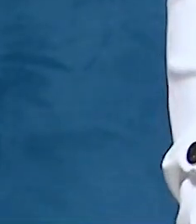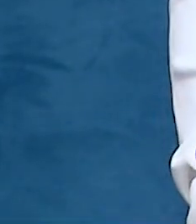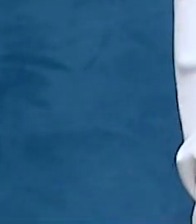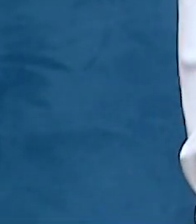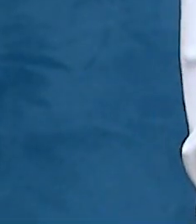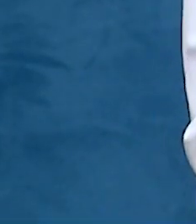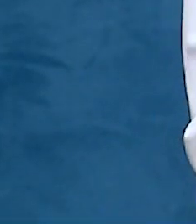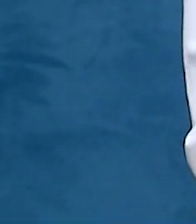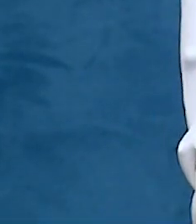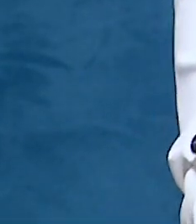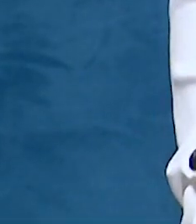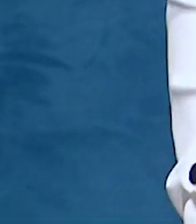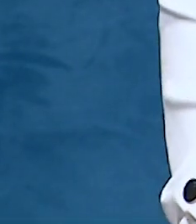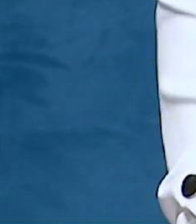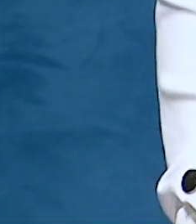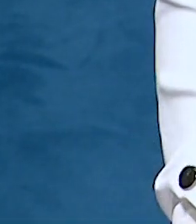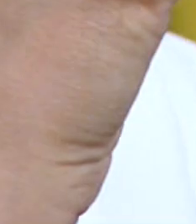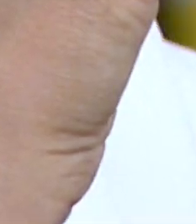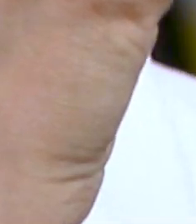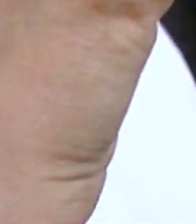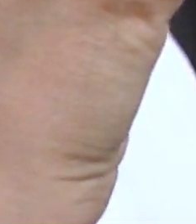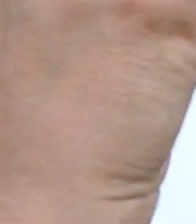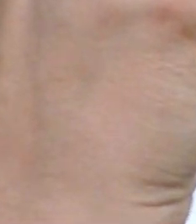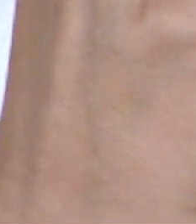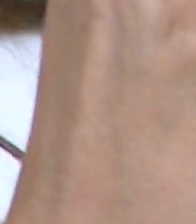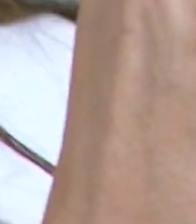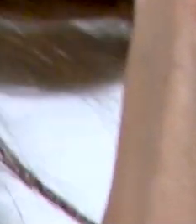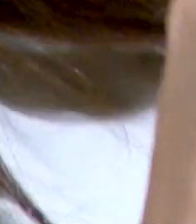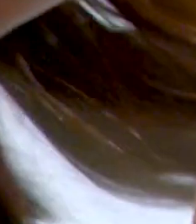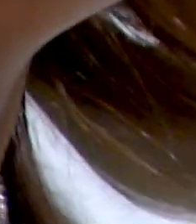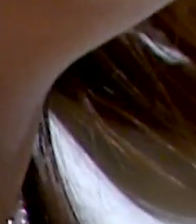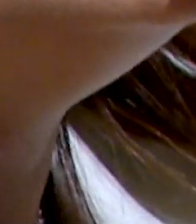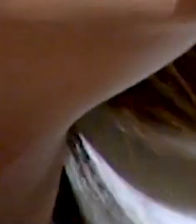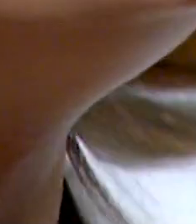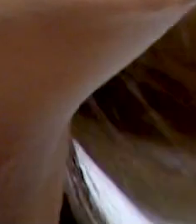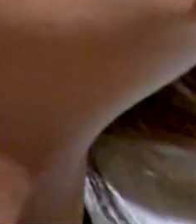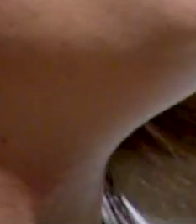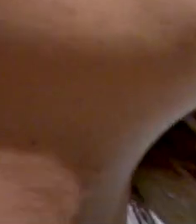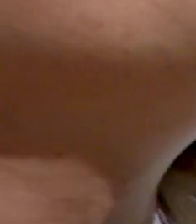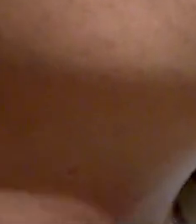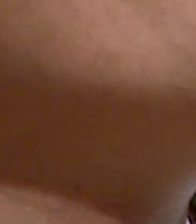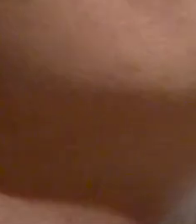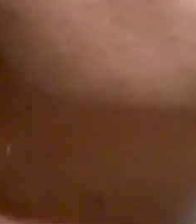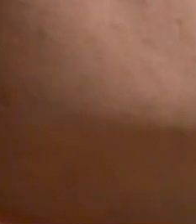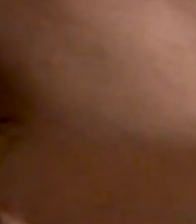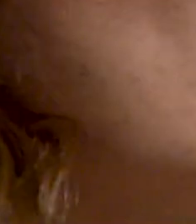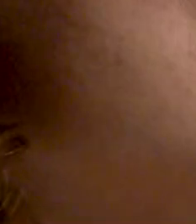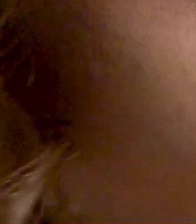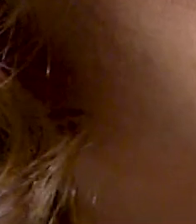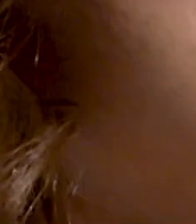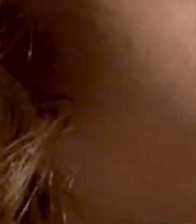نبقى كده متفهمين ومصير الوقت يدوي جروحنا.